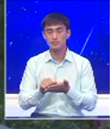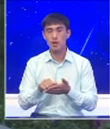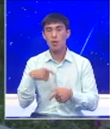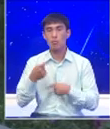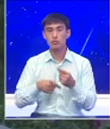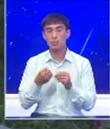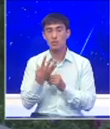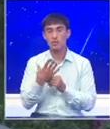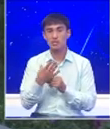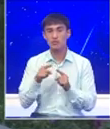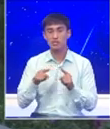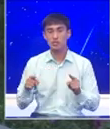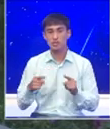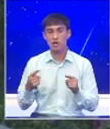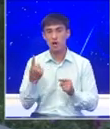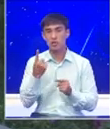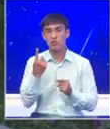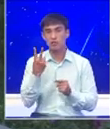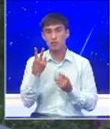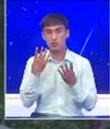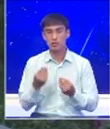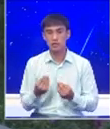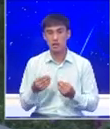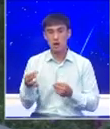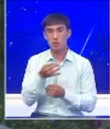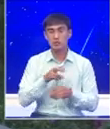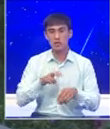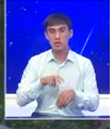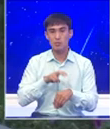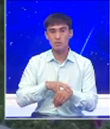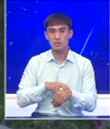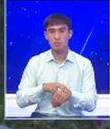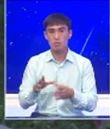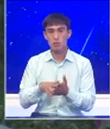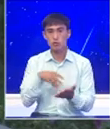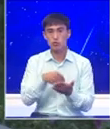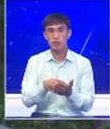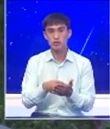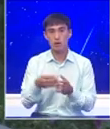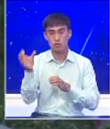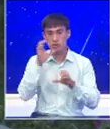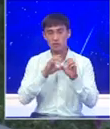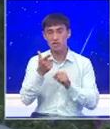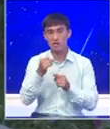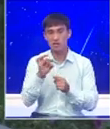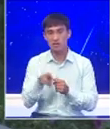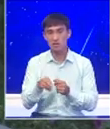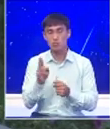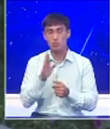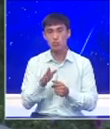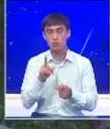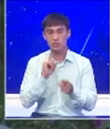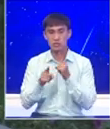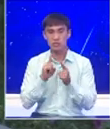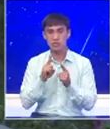После 15-го, в течение 1-2 дней, областная комиссия по присуждению образовательных грантов на